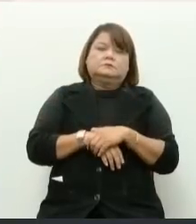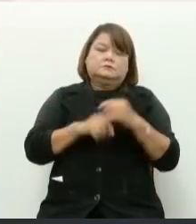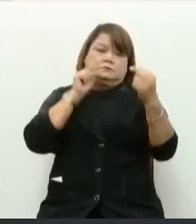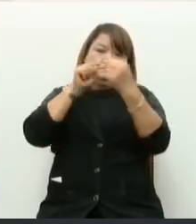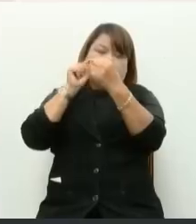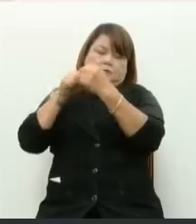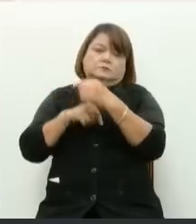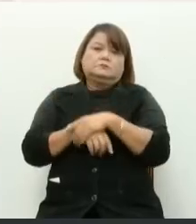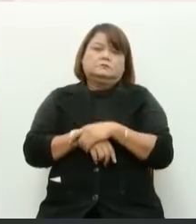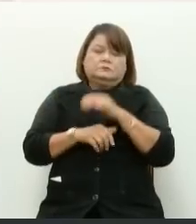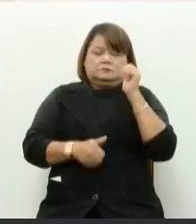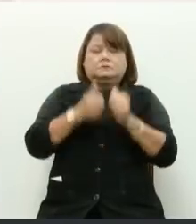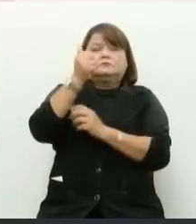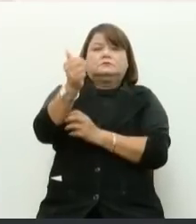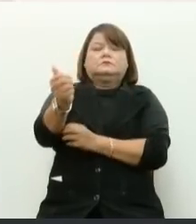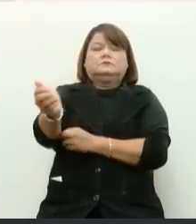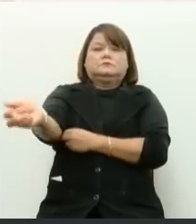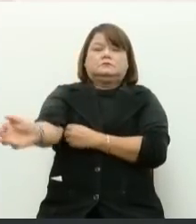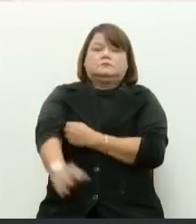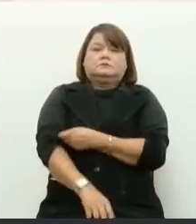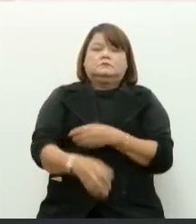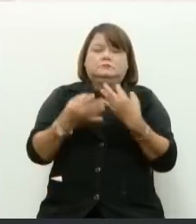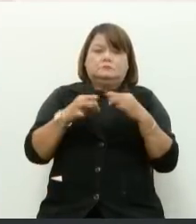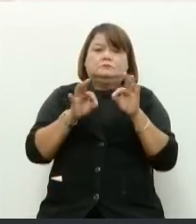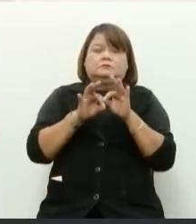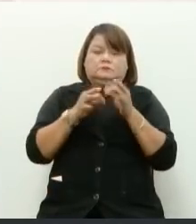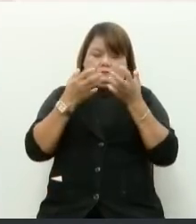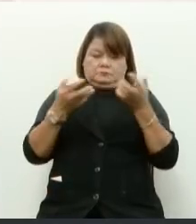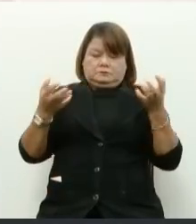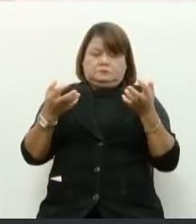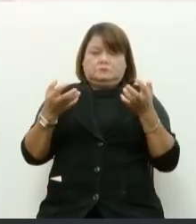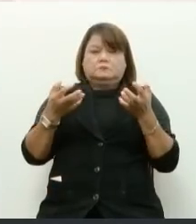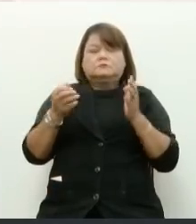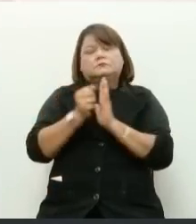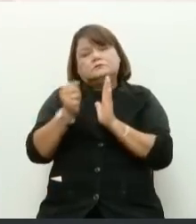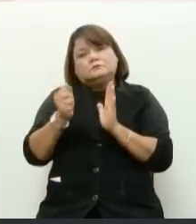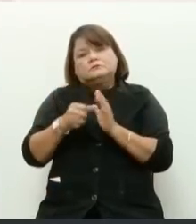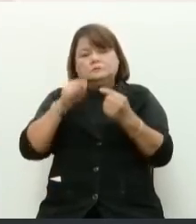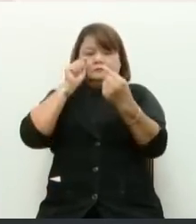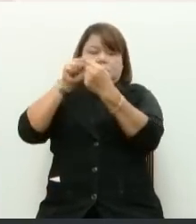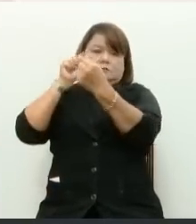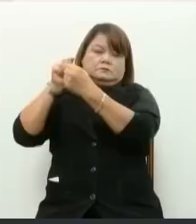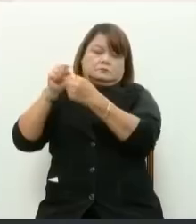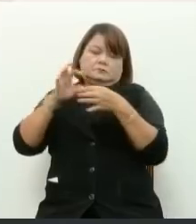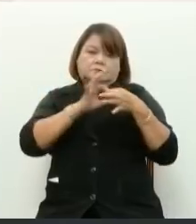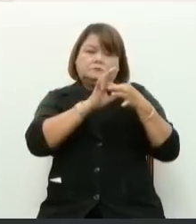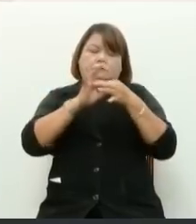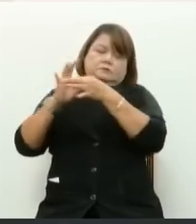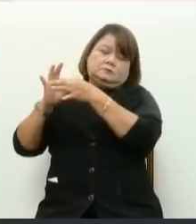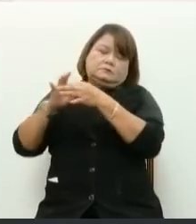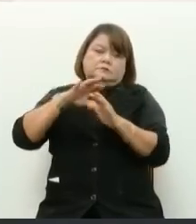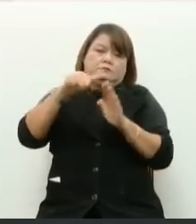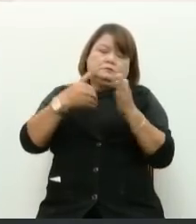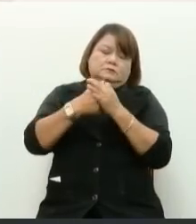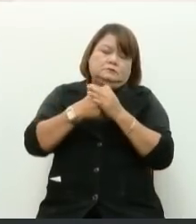งกันเนี่ยผมว่าผ่านแล้วล่ะแล้วอีกสำคัญนิดหนึ่งก็ผลลัพธ์ก็เช่นเดียวกันก็คือต้องตรงกันไปหมดเชื่อมโยงกันไปหมดรวมทั้งตัว